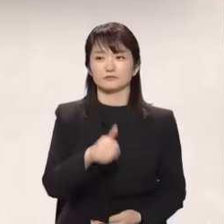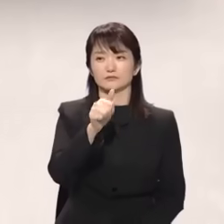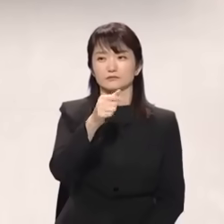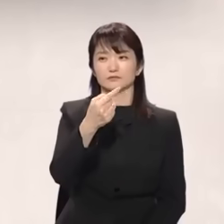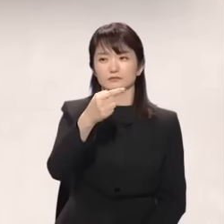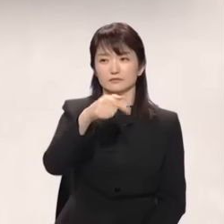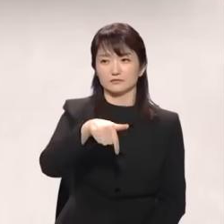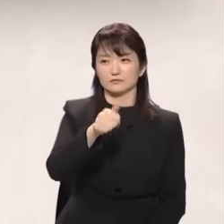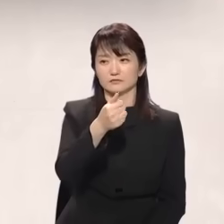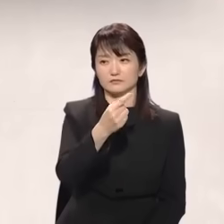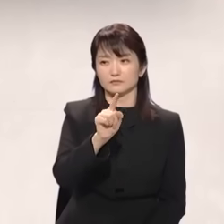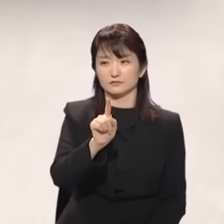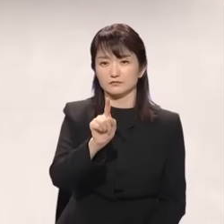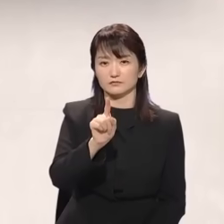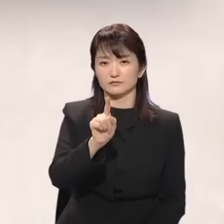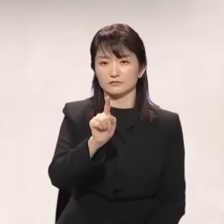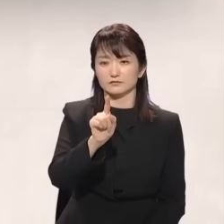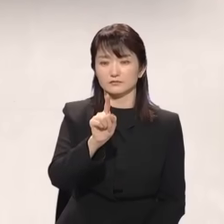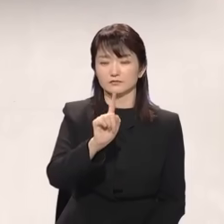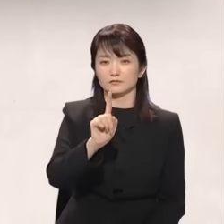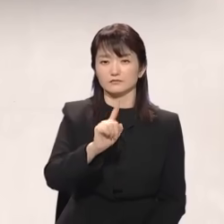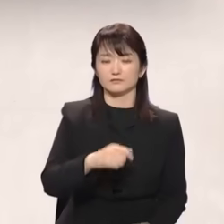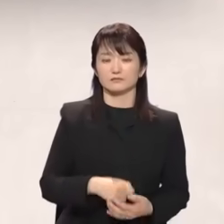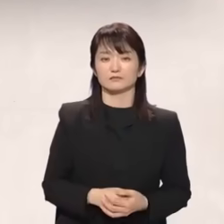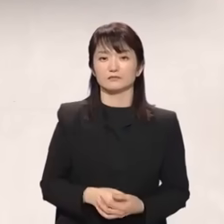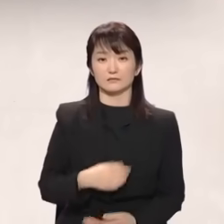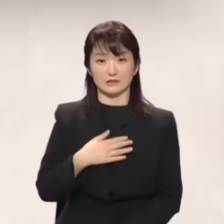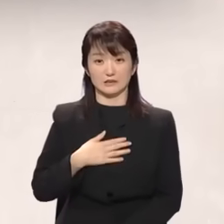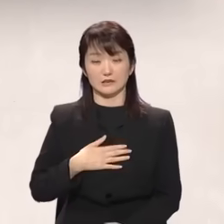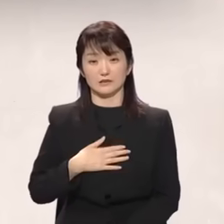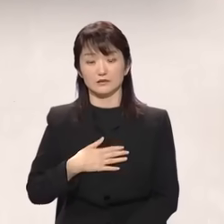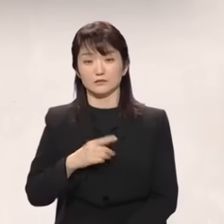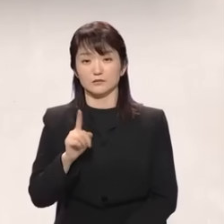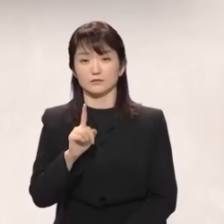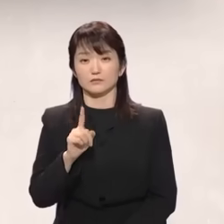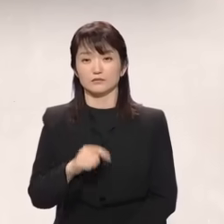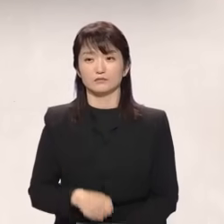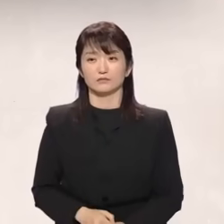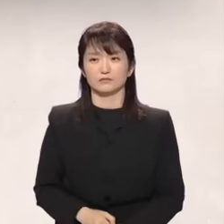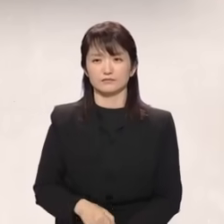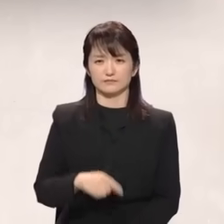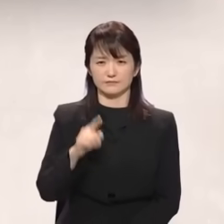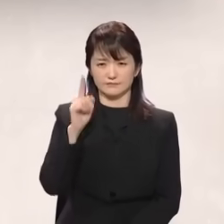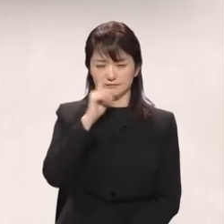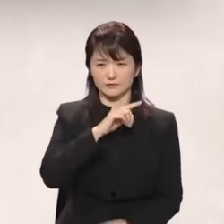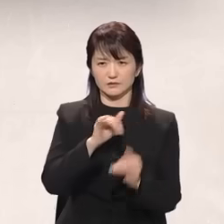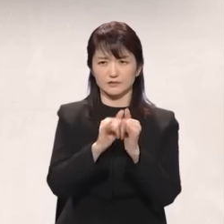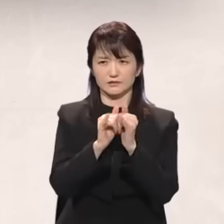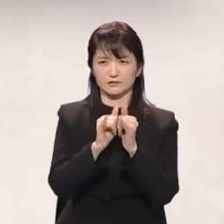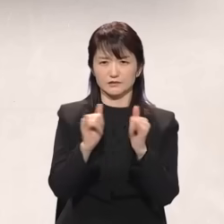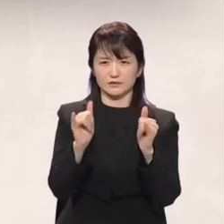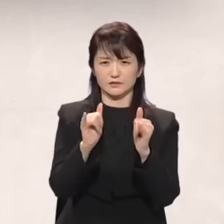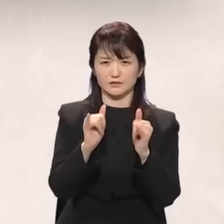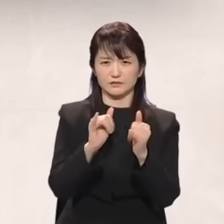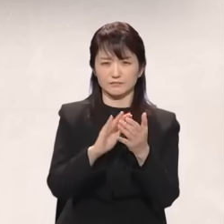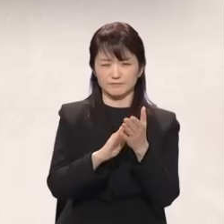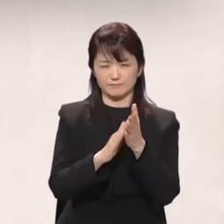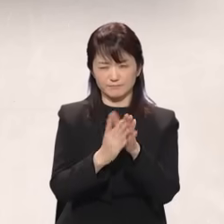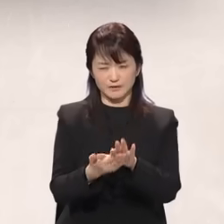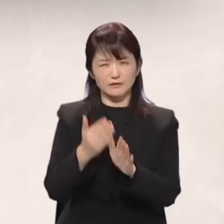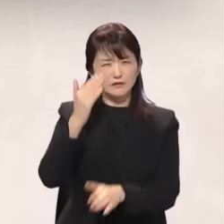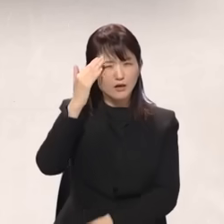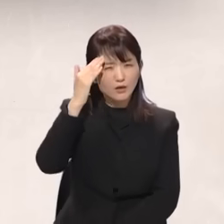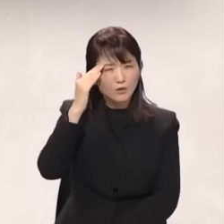어 이렇게 흑화 흑화하는게 뭐 아는 분들도 많이 계시겠습니다만 뭐 나쁜 사람으로 변했다 나쁜 행동을 한다 어두워졌다